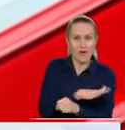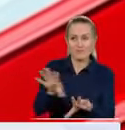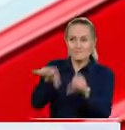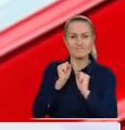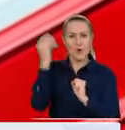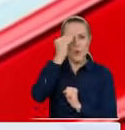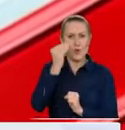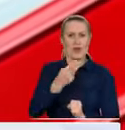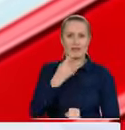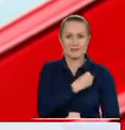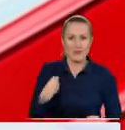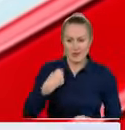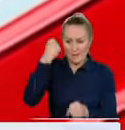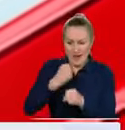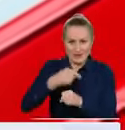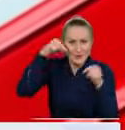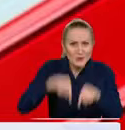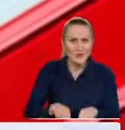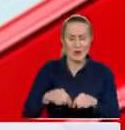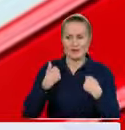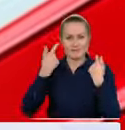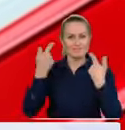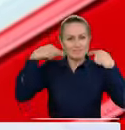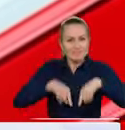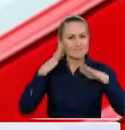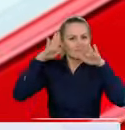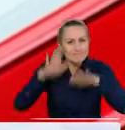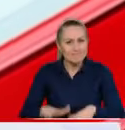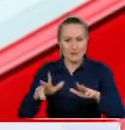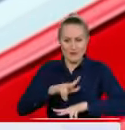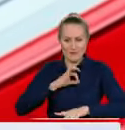żeby pracować tu, tutaj osiedlić się, osiedlić własne